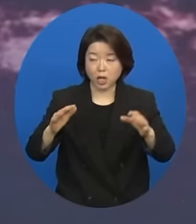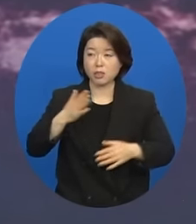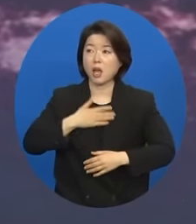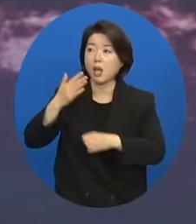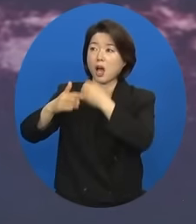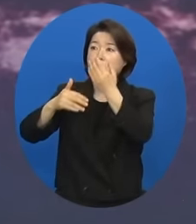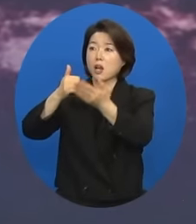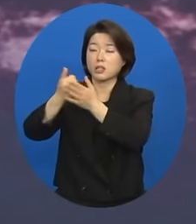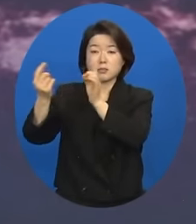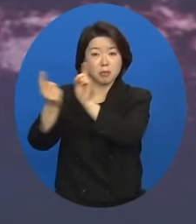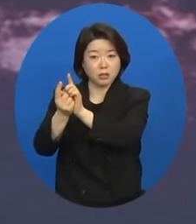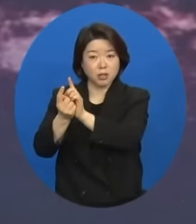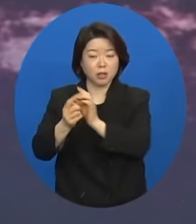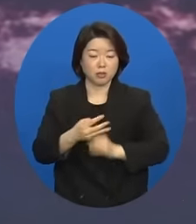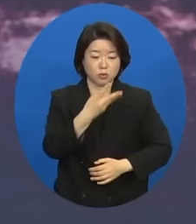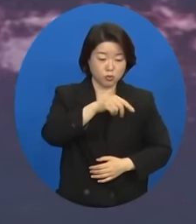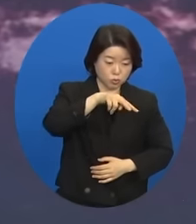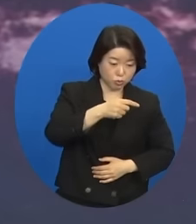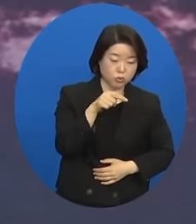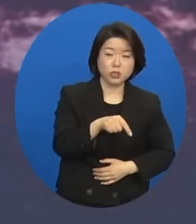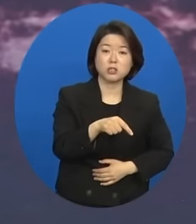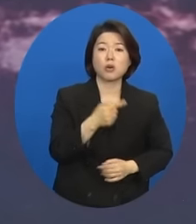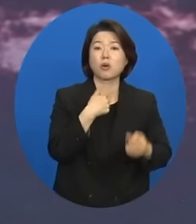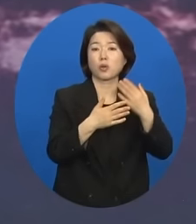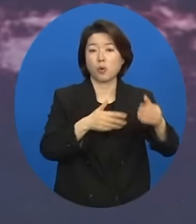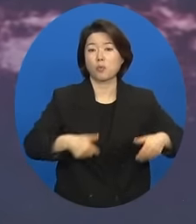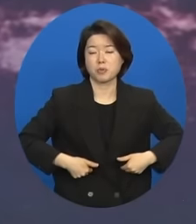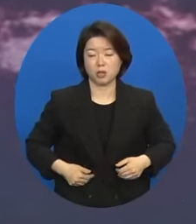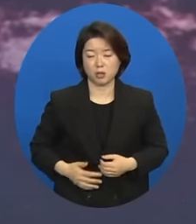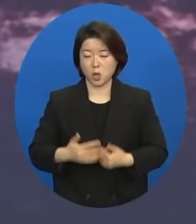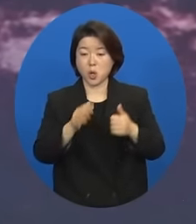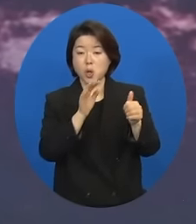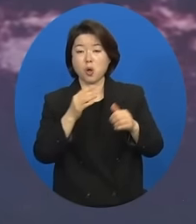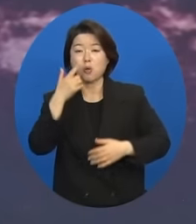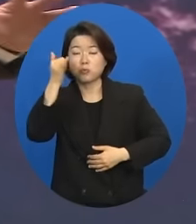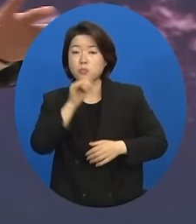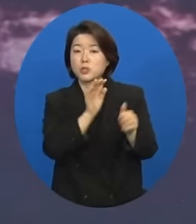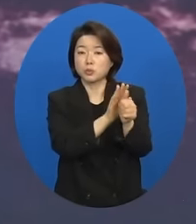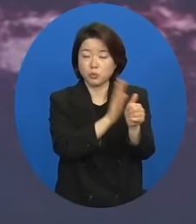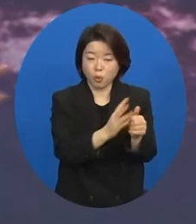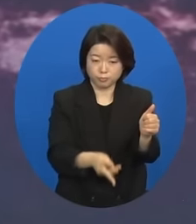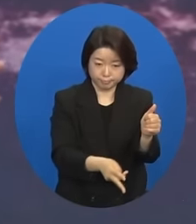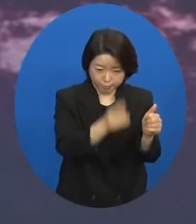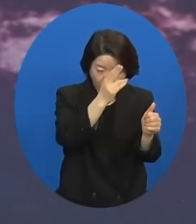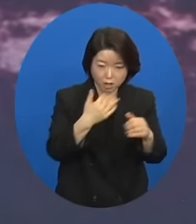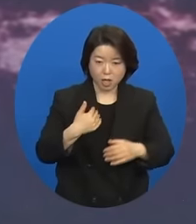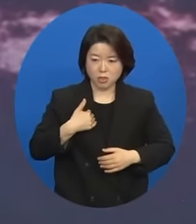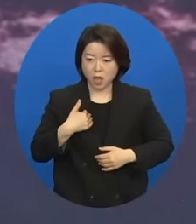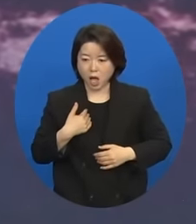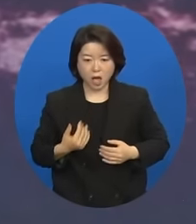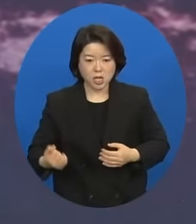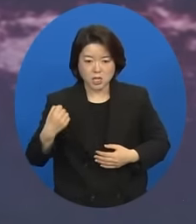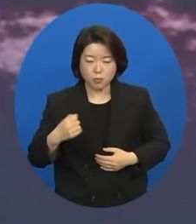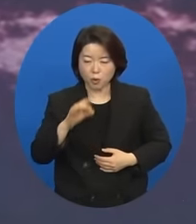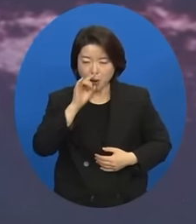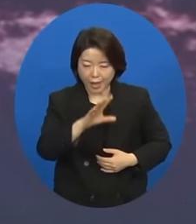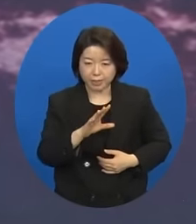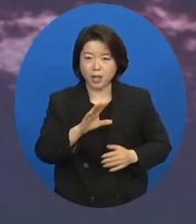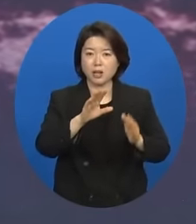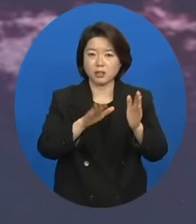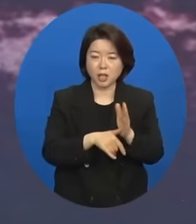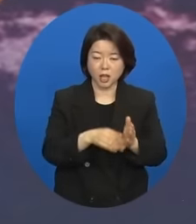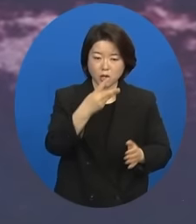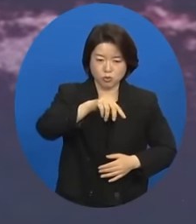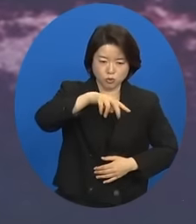돼요 루스가 있어야 돼요 부모님의 도움도 끊어지고 모든 내 능력이 다 안 될 때 그 루스라